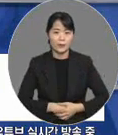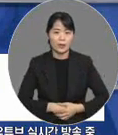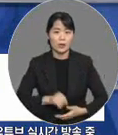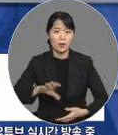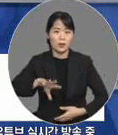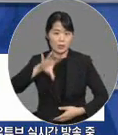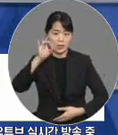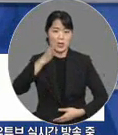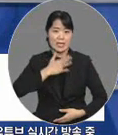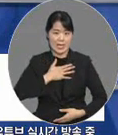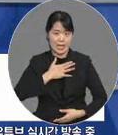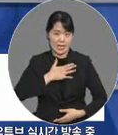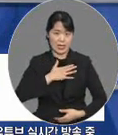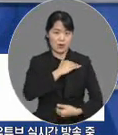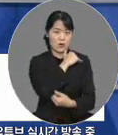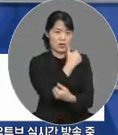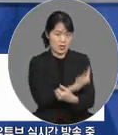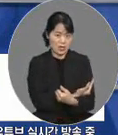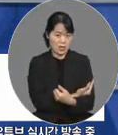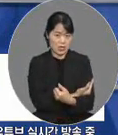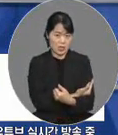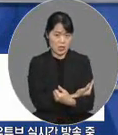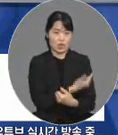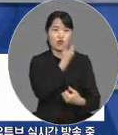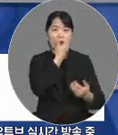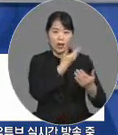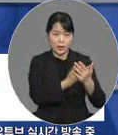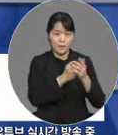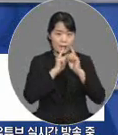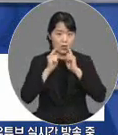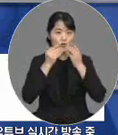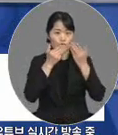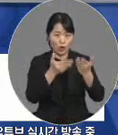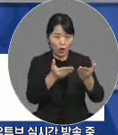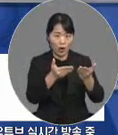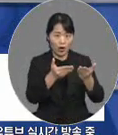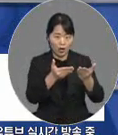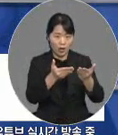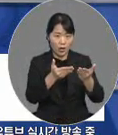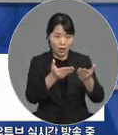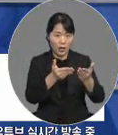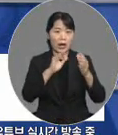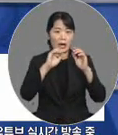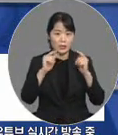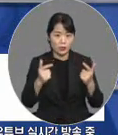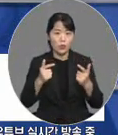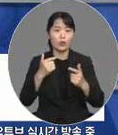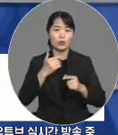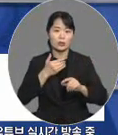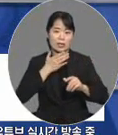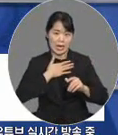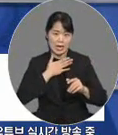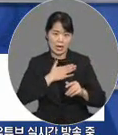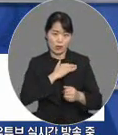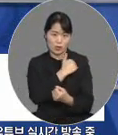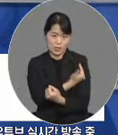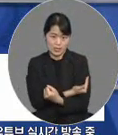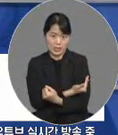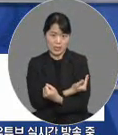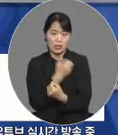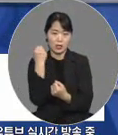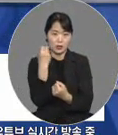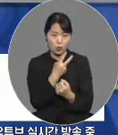권리만 주장하는 것이 아니고 나의 권리도 소중하지만 다른 사람의 권리도 소중하고 다른 사람도